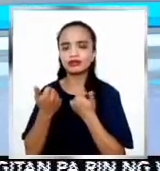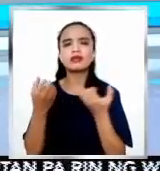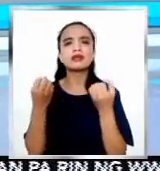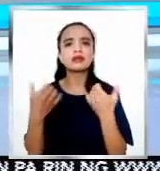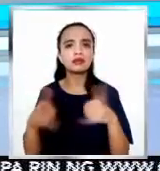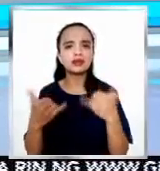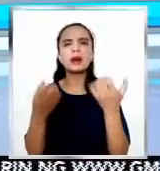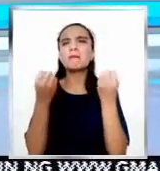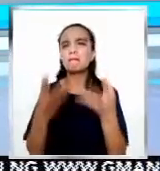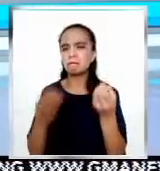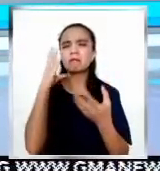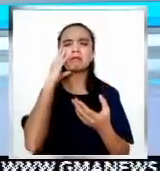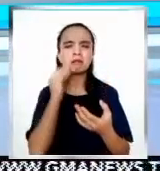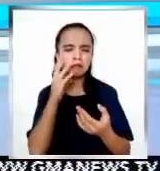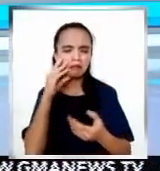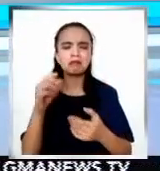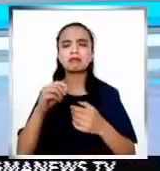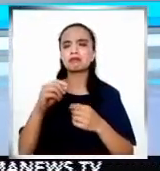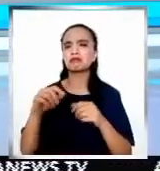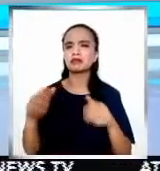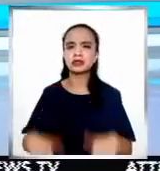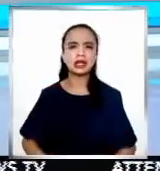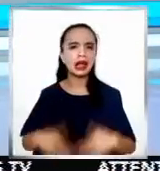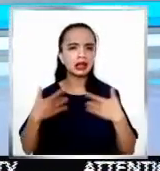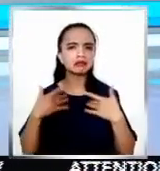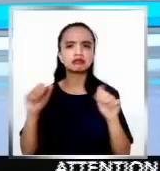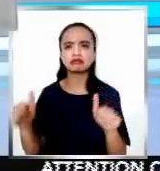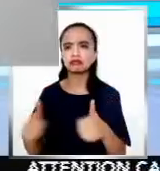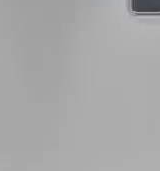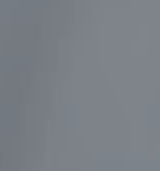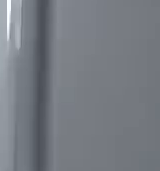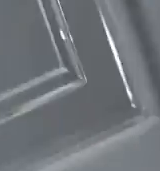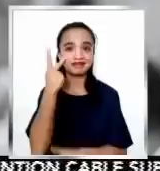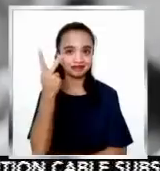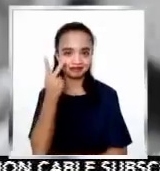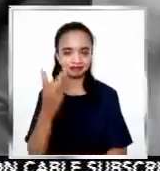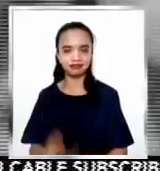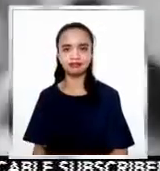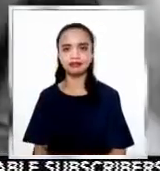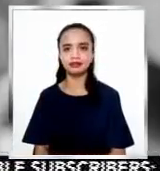mga pagsubok sa buhay. Makita po muna tayo kay Chino Trinidad.